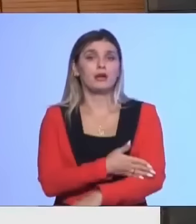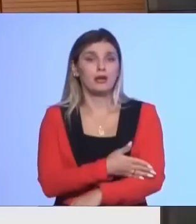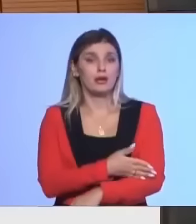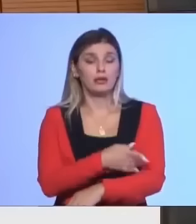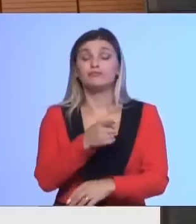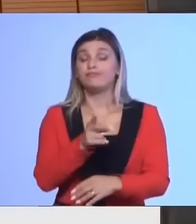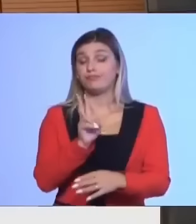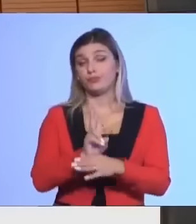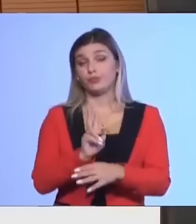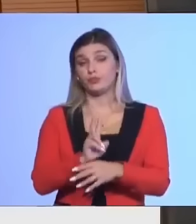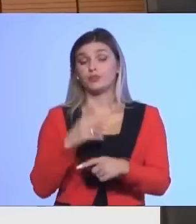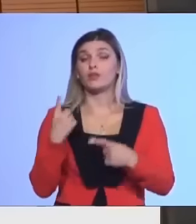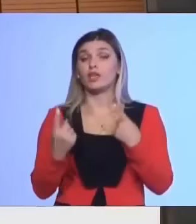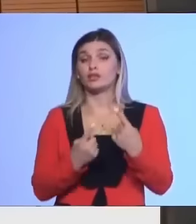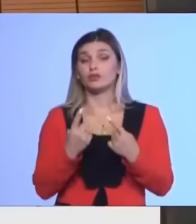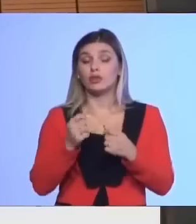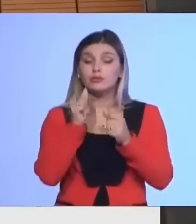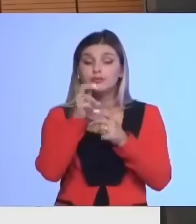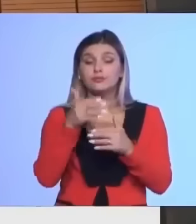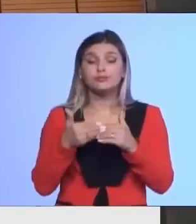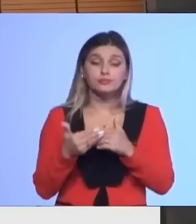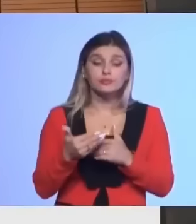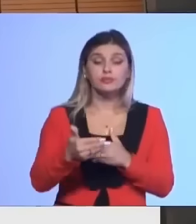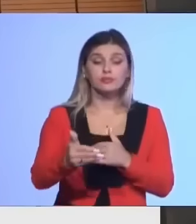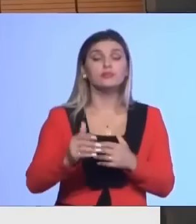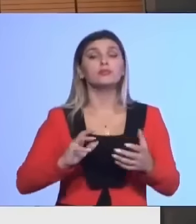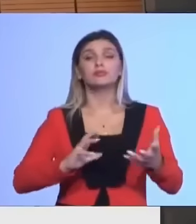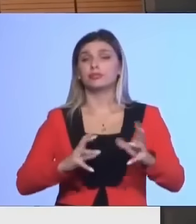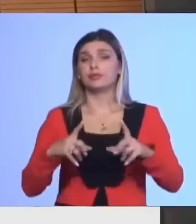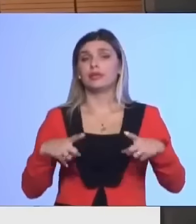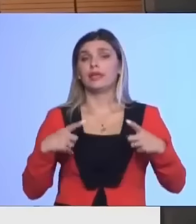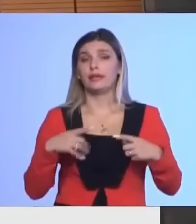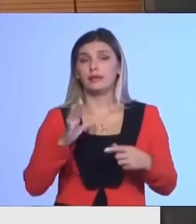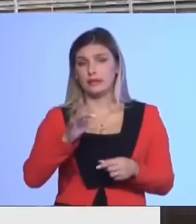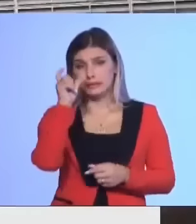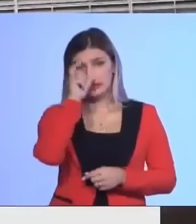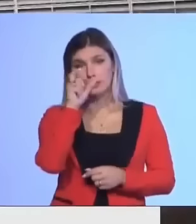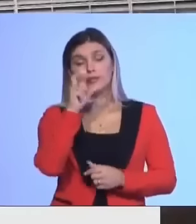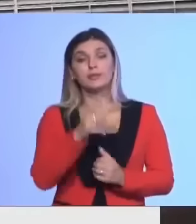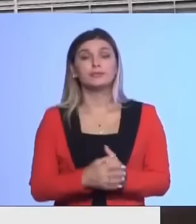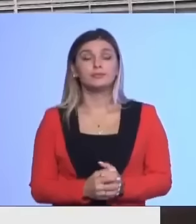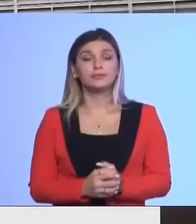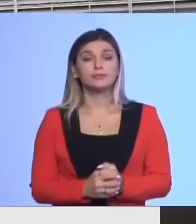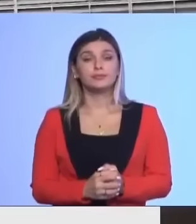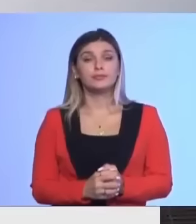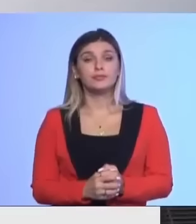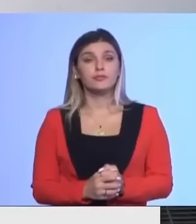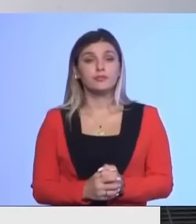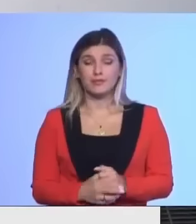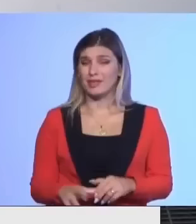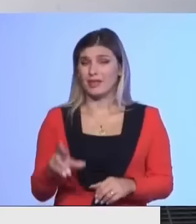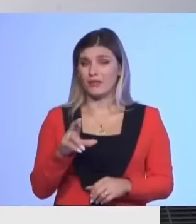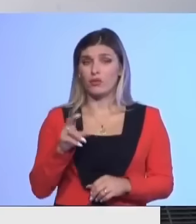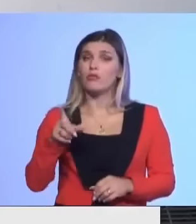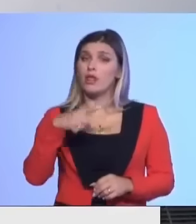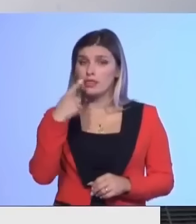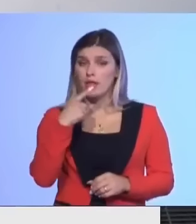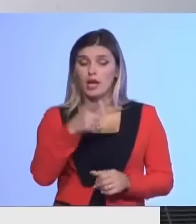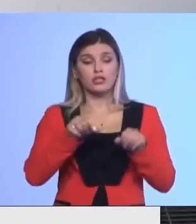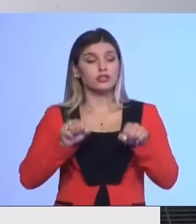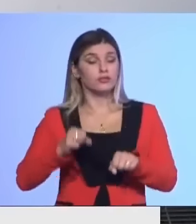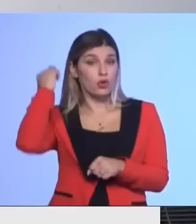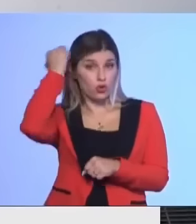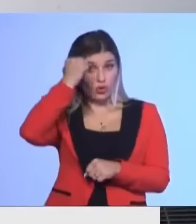të ndikoj negativisht në përditshmërinë dhe kushtet e jetesës së këtij komuniteti. Bashkimi Evropian i bëri thirrje qeverisë